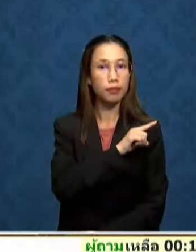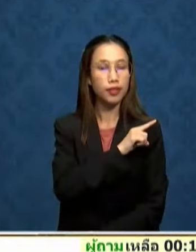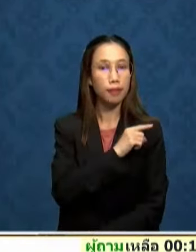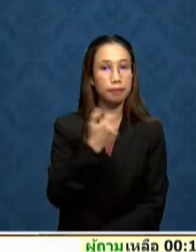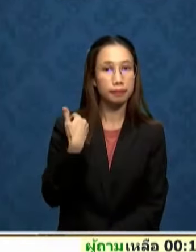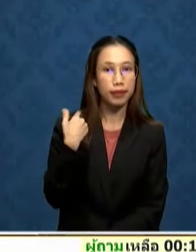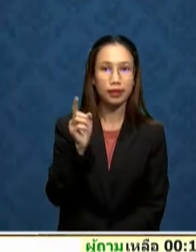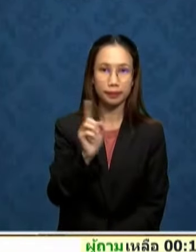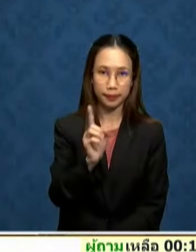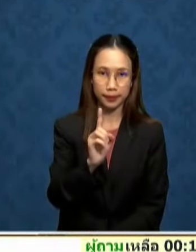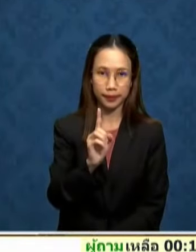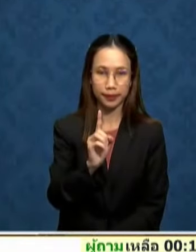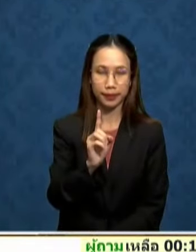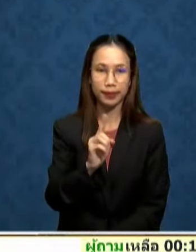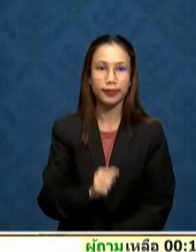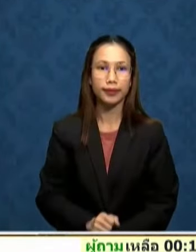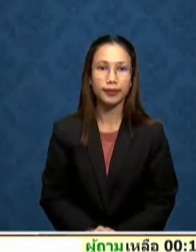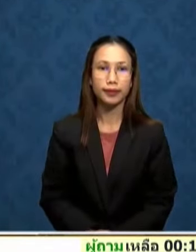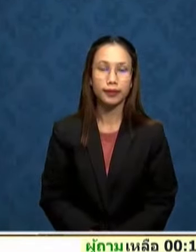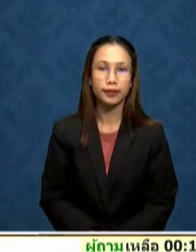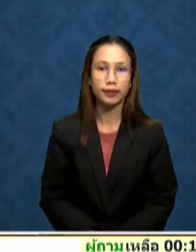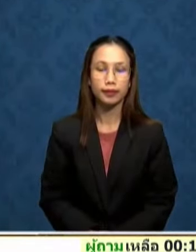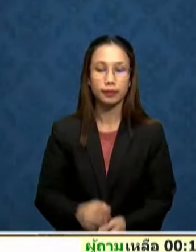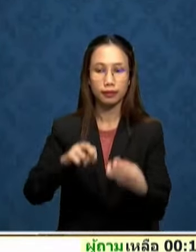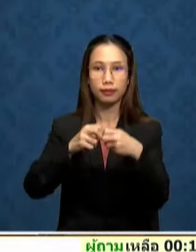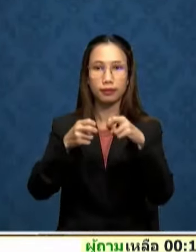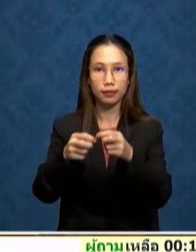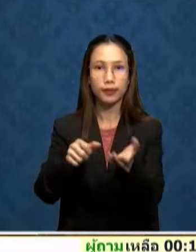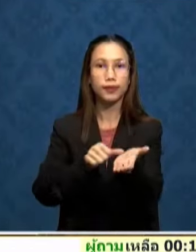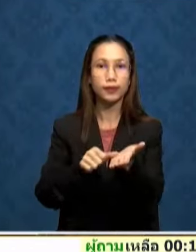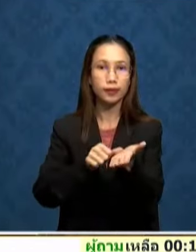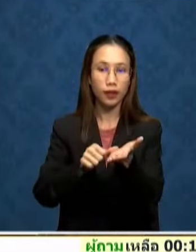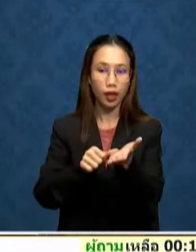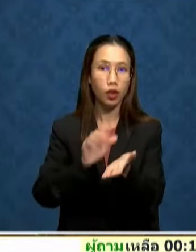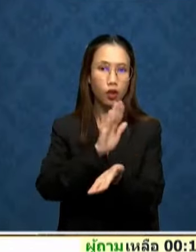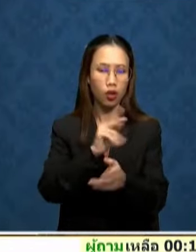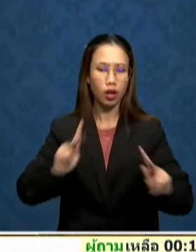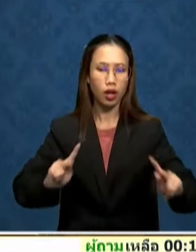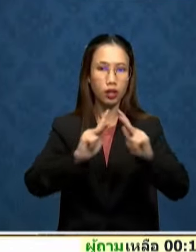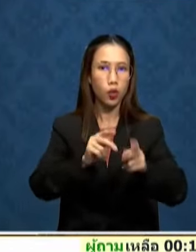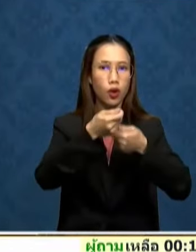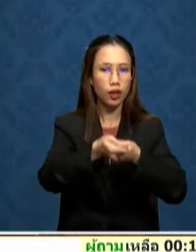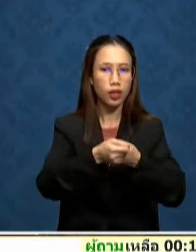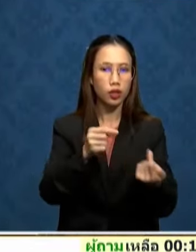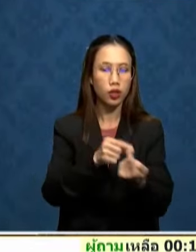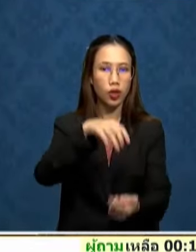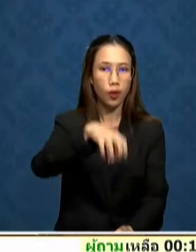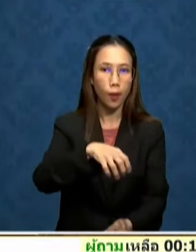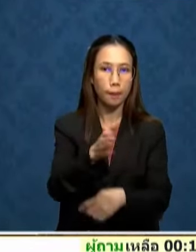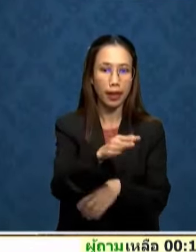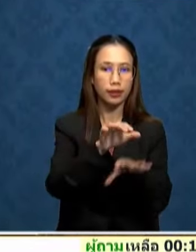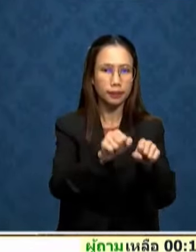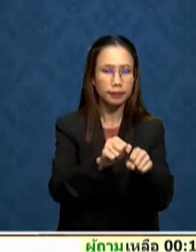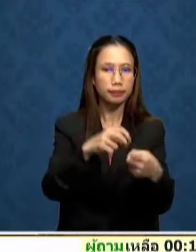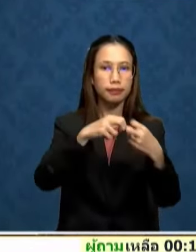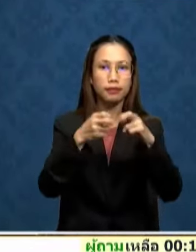างไรกับเหตุการณ์ครั้งนี้การแก้ปัญหาของกระทรวงเกษตรและสหกรณ์โดยกรมประมงได้มีการ